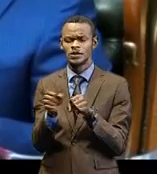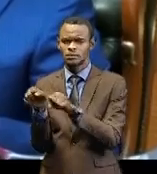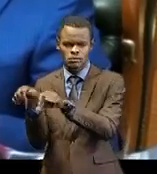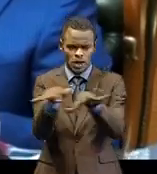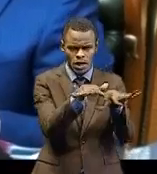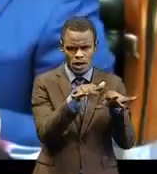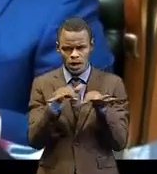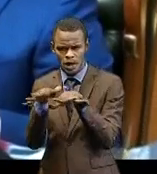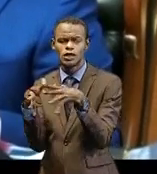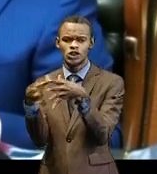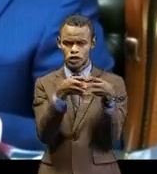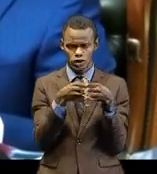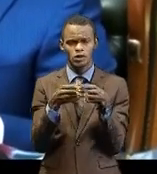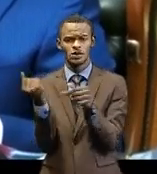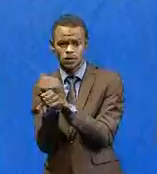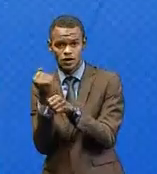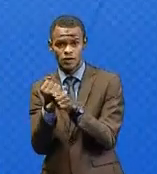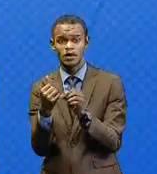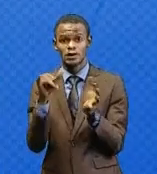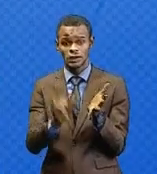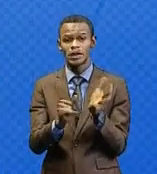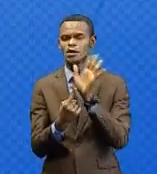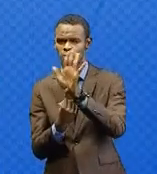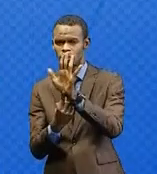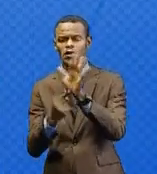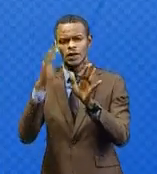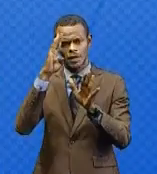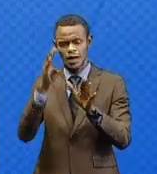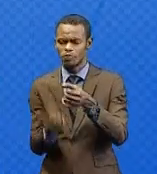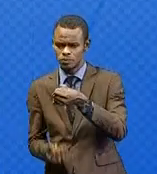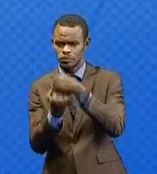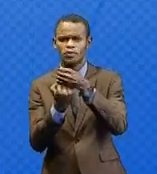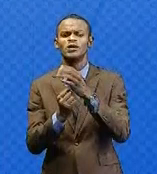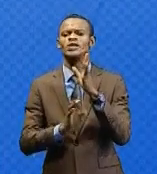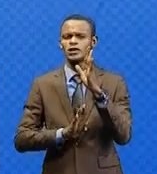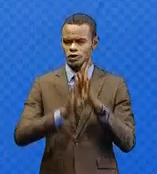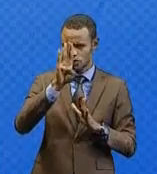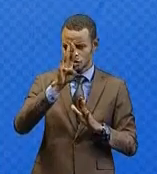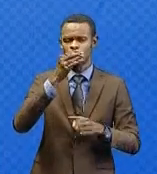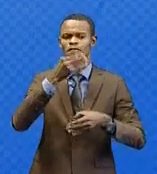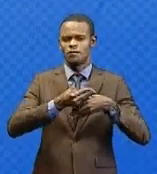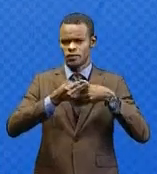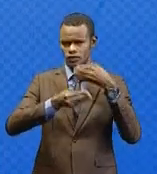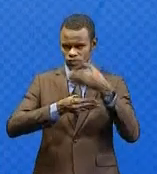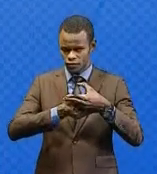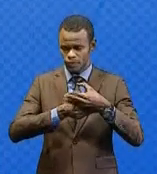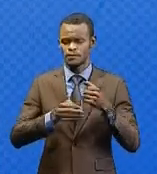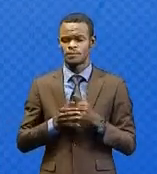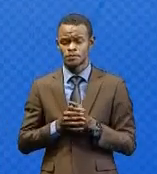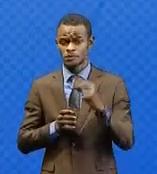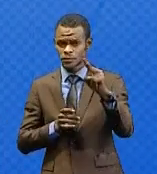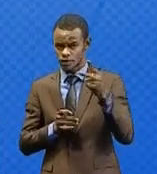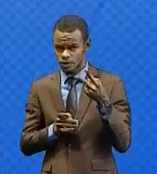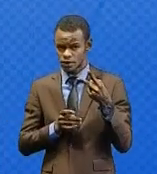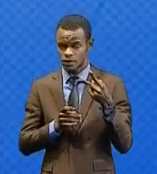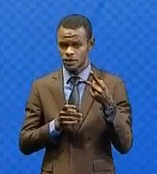contribuer aux efforts de reconstruction. 2. La renégociation de certaines dispositions du contrat entre le